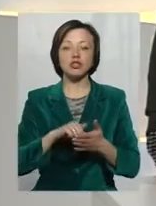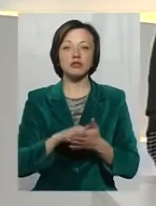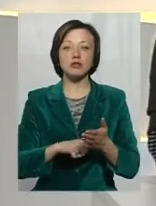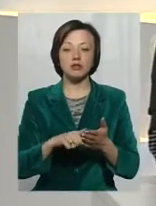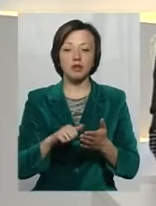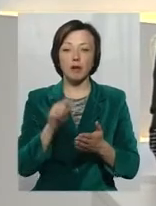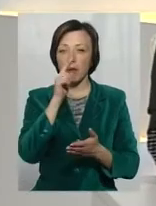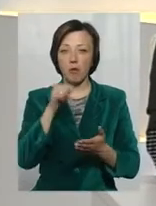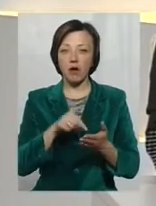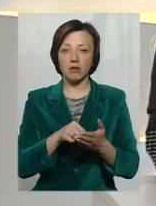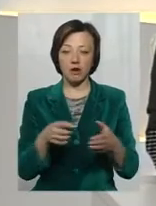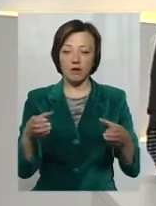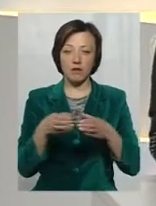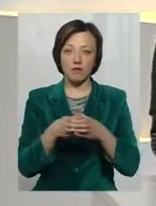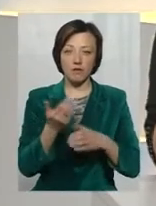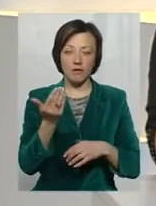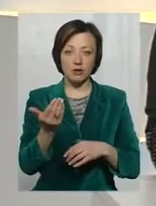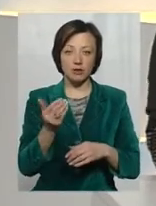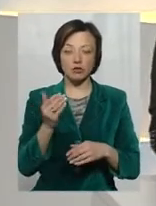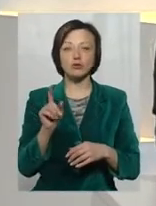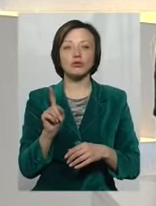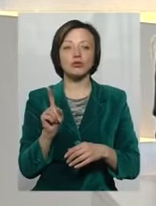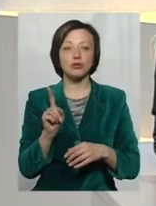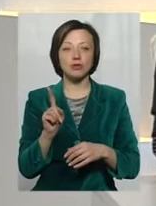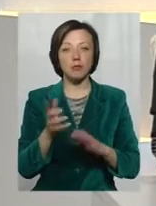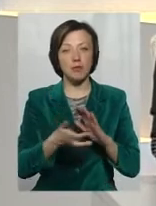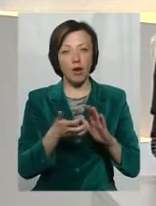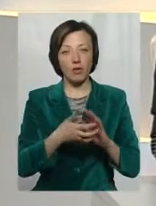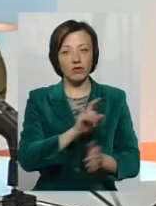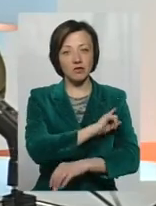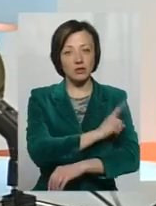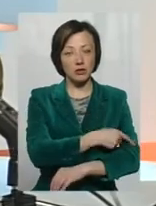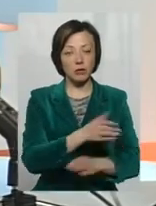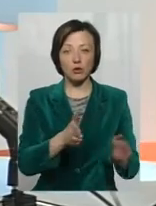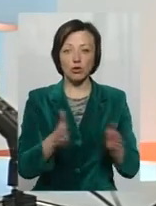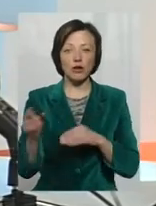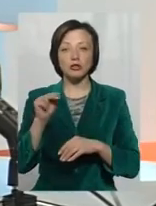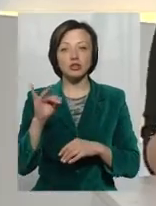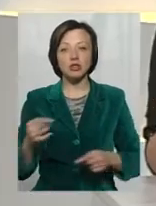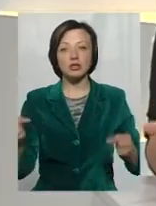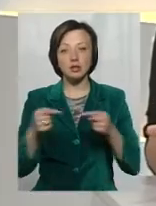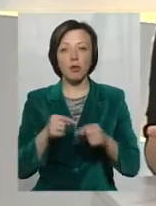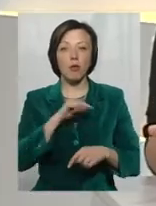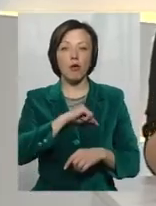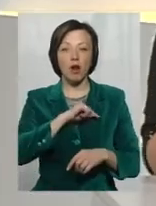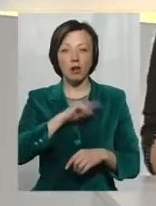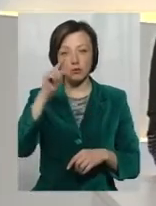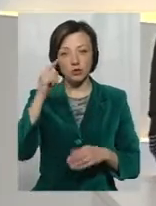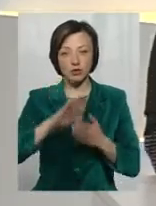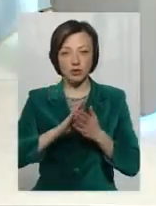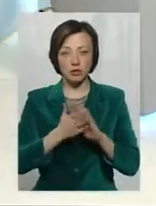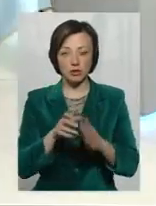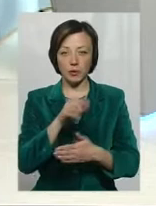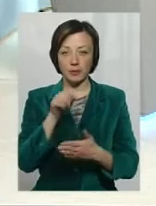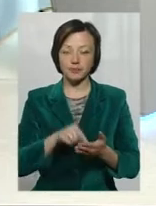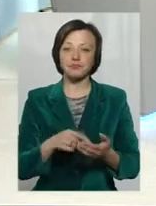у лави цього групування через те, що бракує фізичної підготовки чи саме морально-психологічний стан? Я би